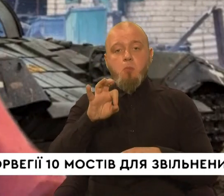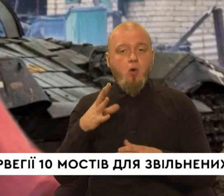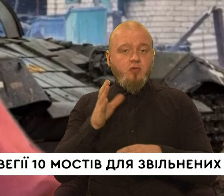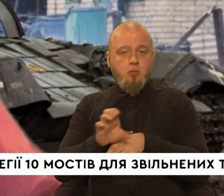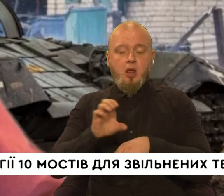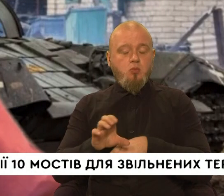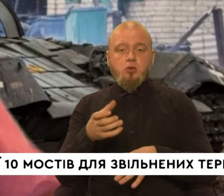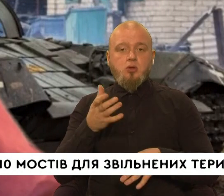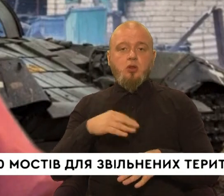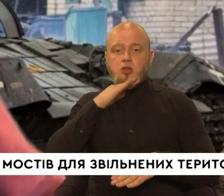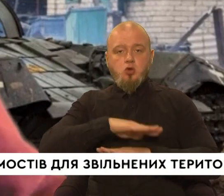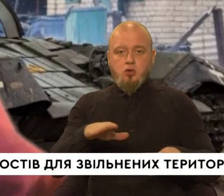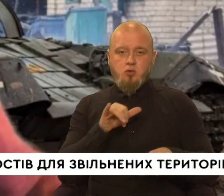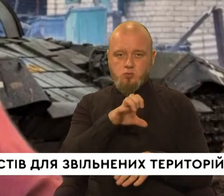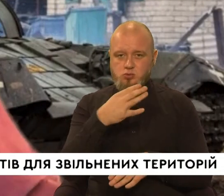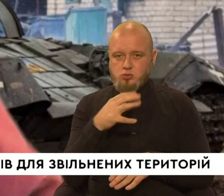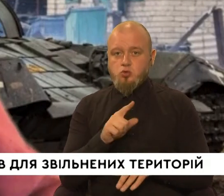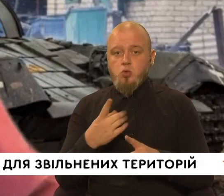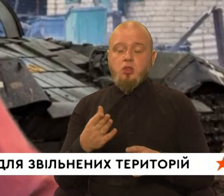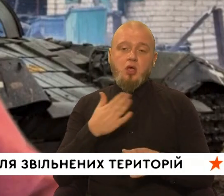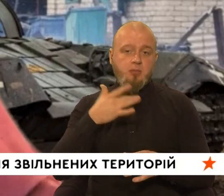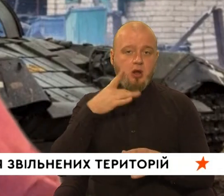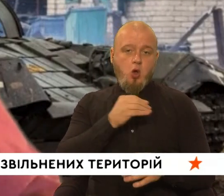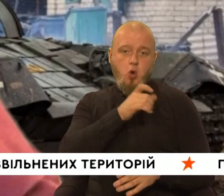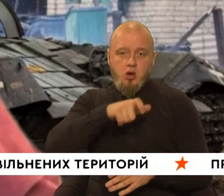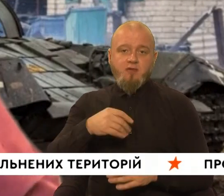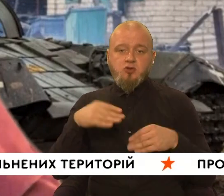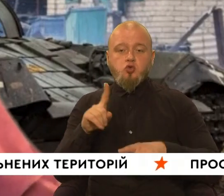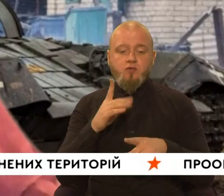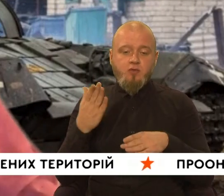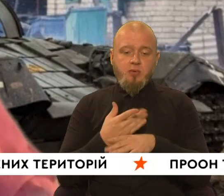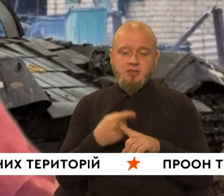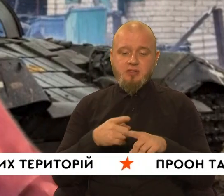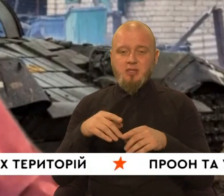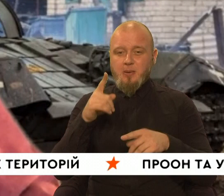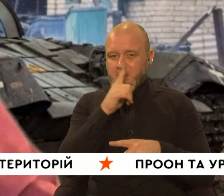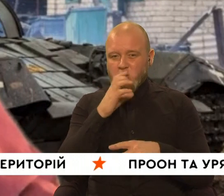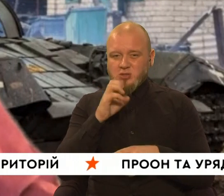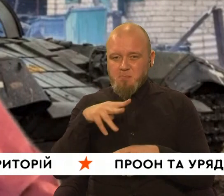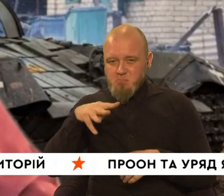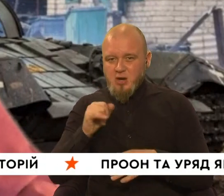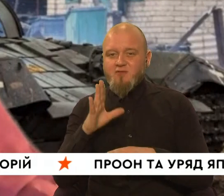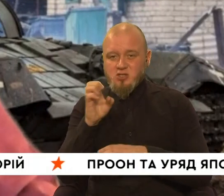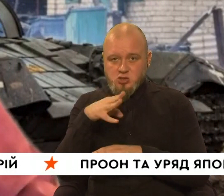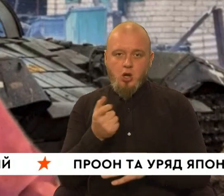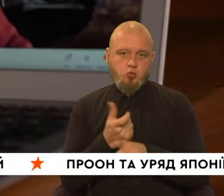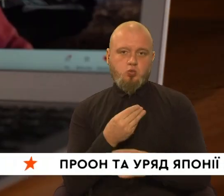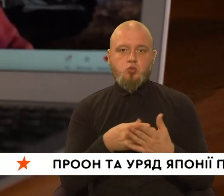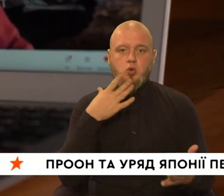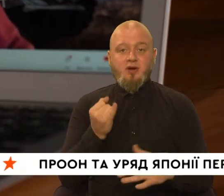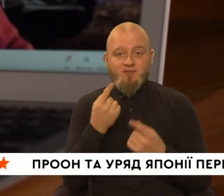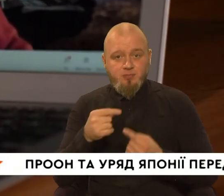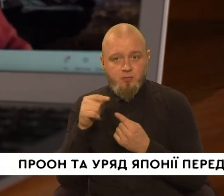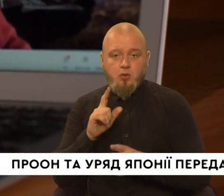Штатах. Чому? Бо наша американська олігархія вирішила, що виробляти ці мікросхеми в Сполучених Штатах занадто дорого.